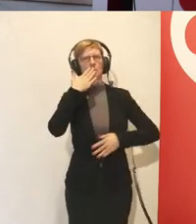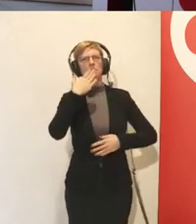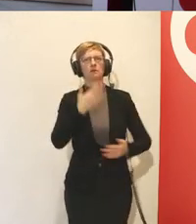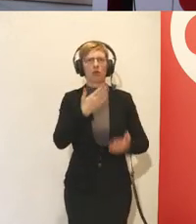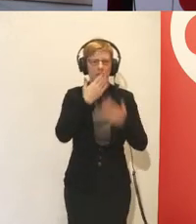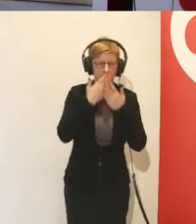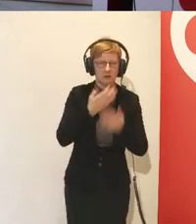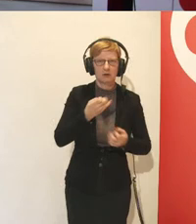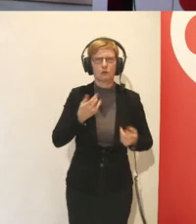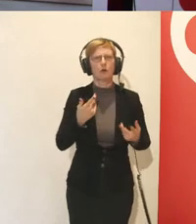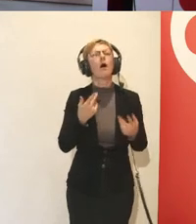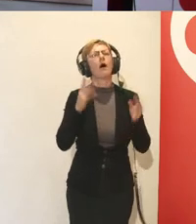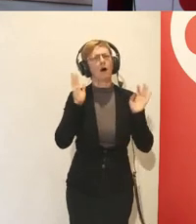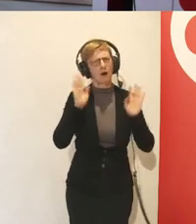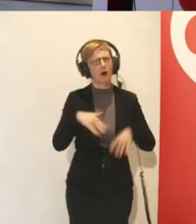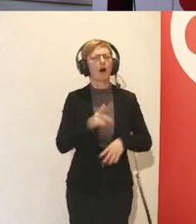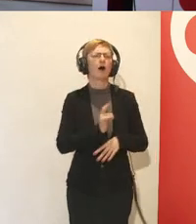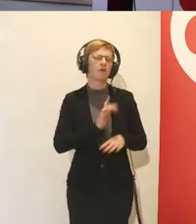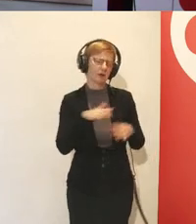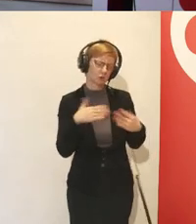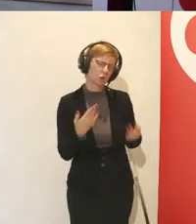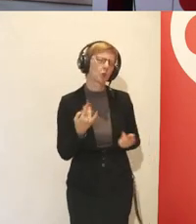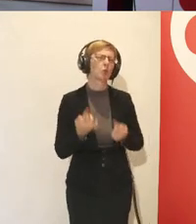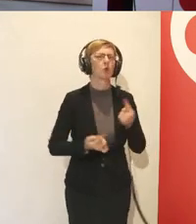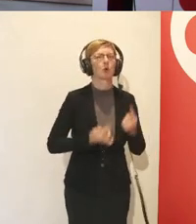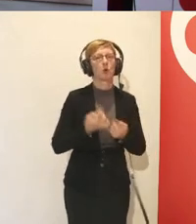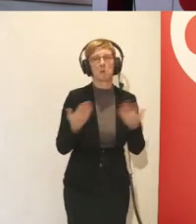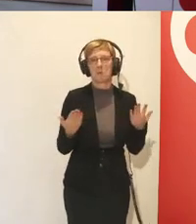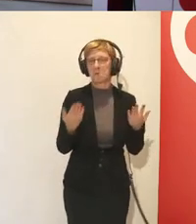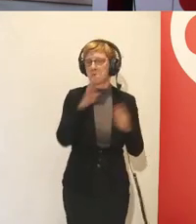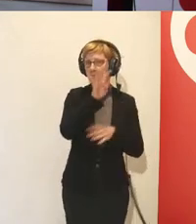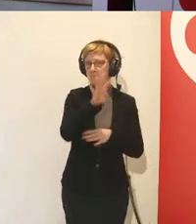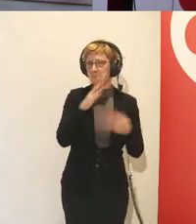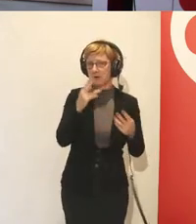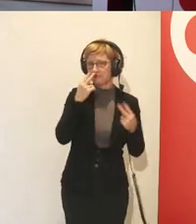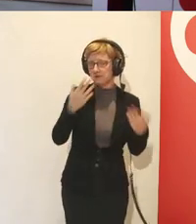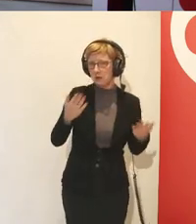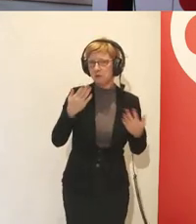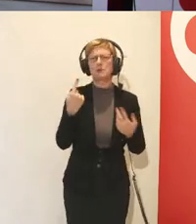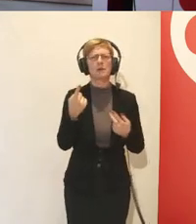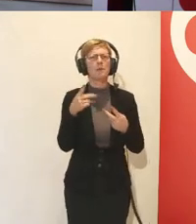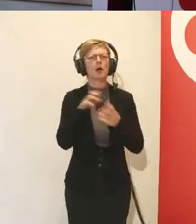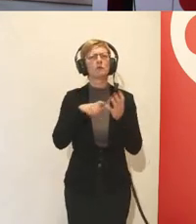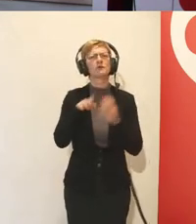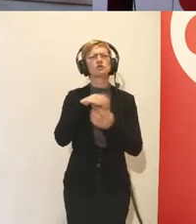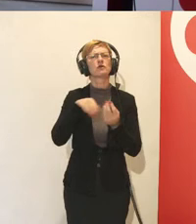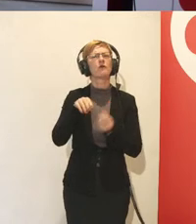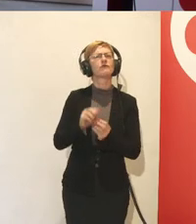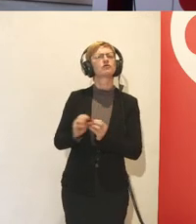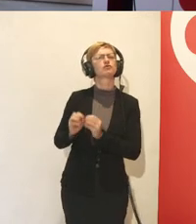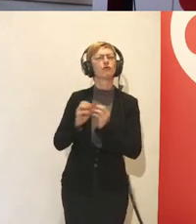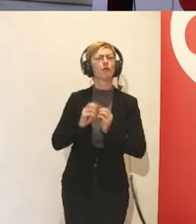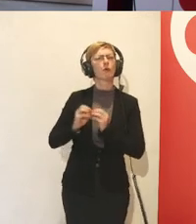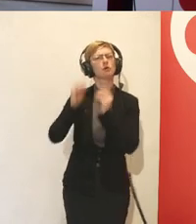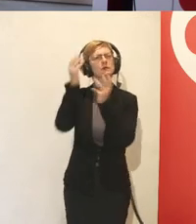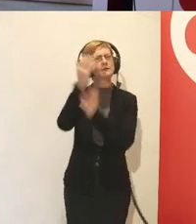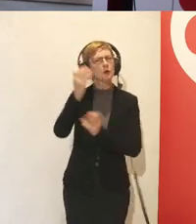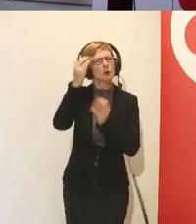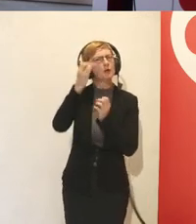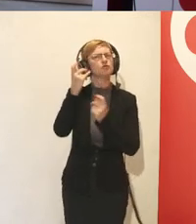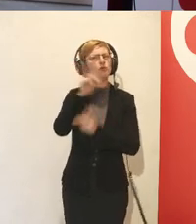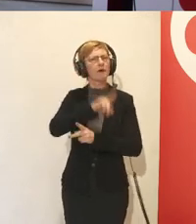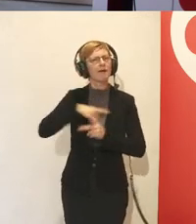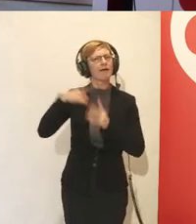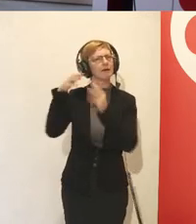kommen sehen ihr setzt euch beide schon lange mit dem thema verschwörungstheorien auseinander und steigt doch vielleicht mal allgemein ein wie die lage gerade